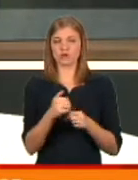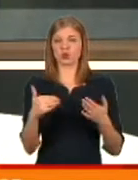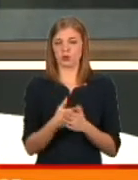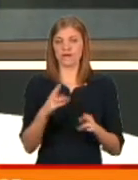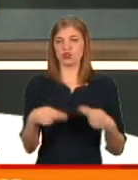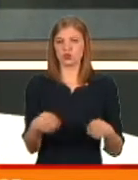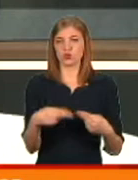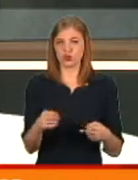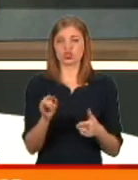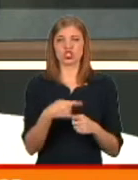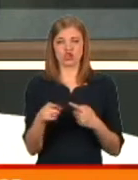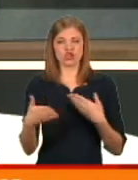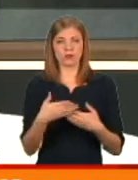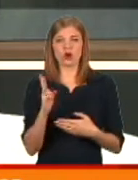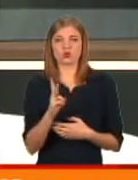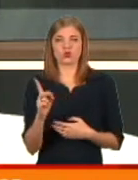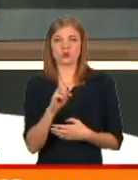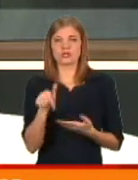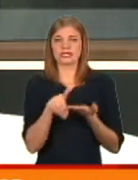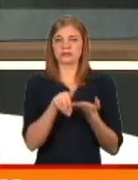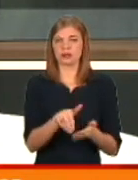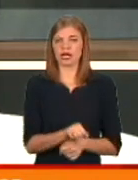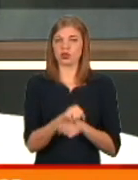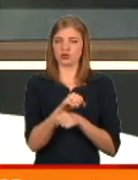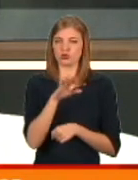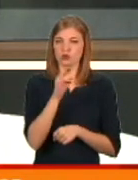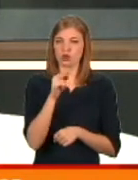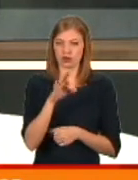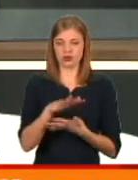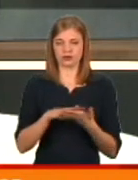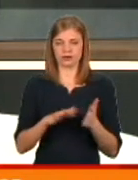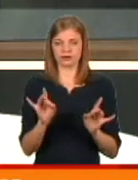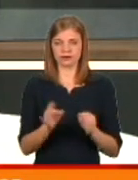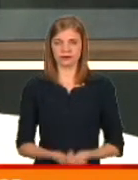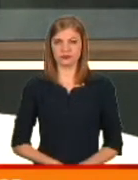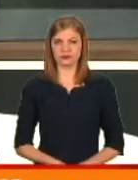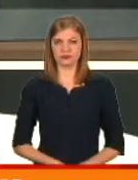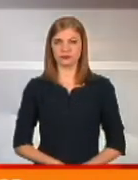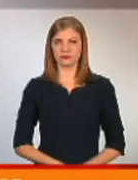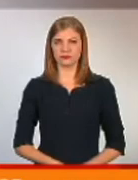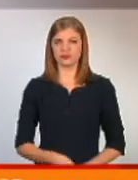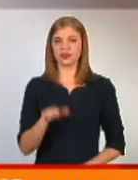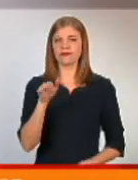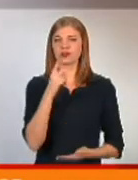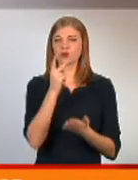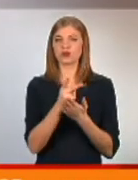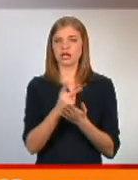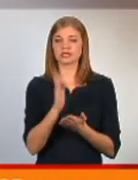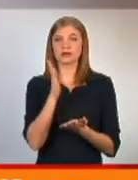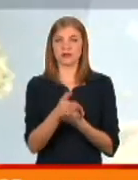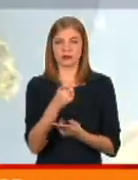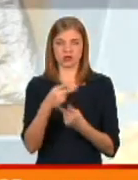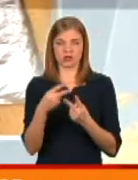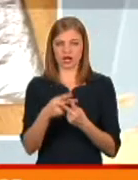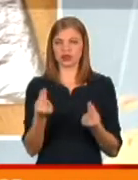нові злочини і чи покараний хтось за сприяння бунту торнадівців? Анастасія Єчкалова далі. Відеотрансляції просто з-за